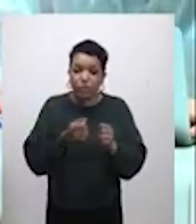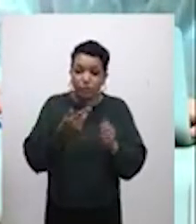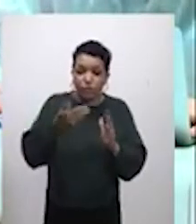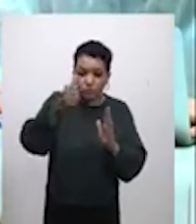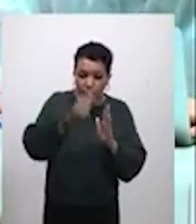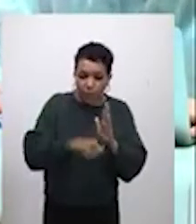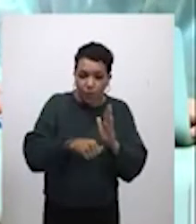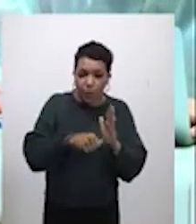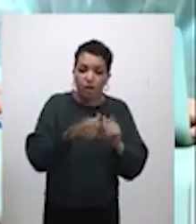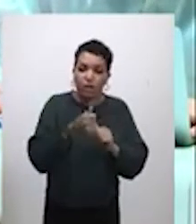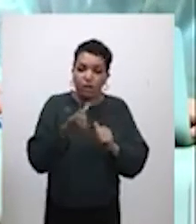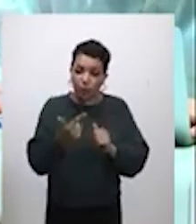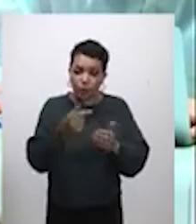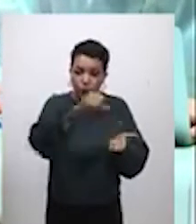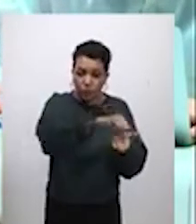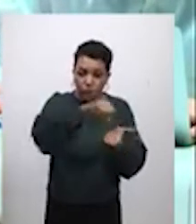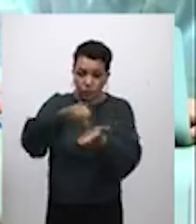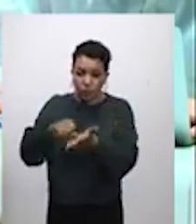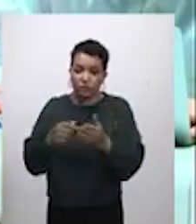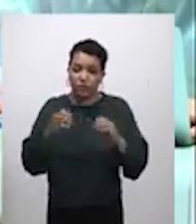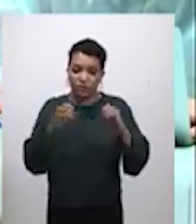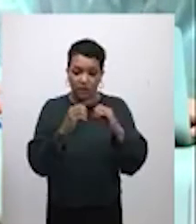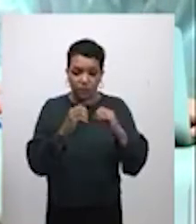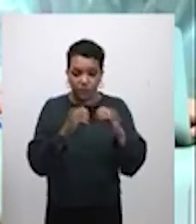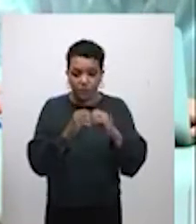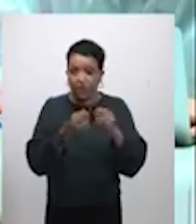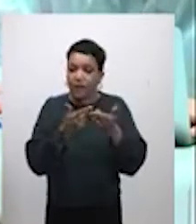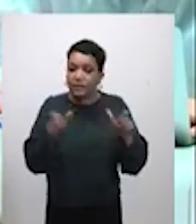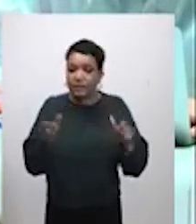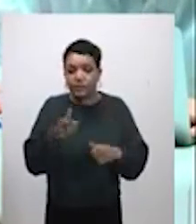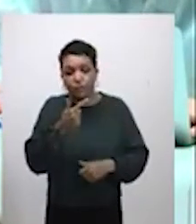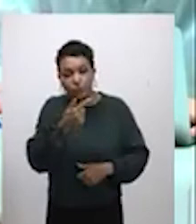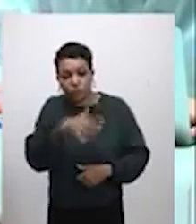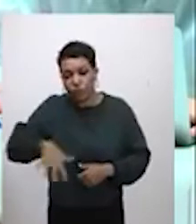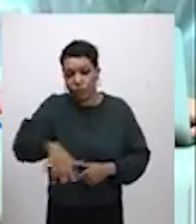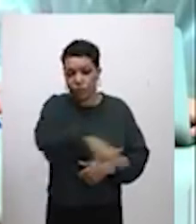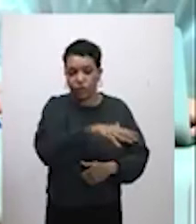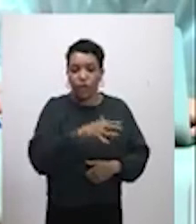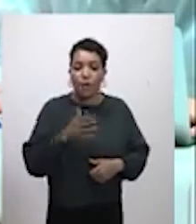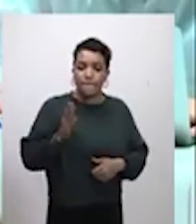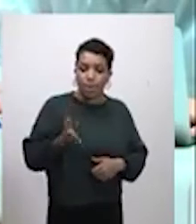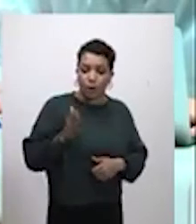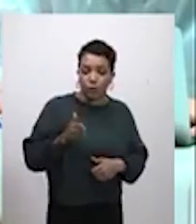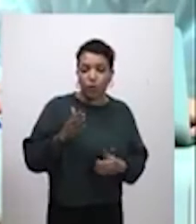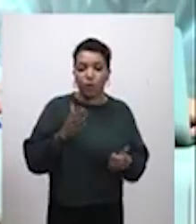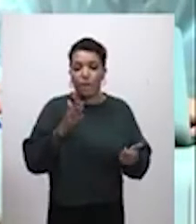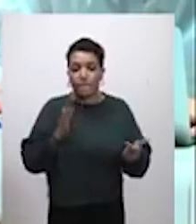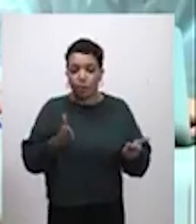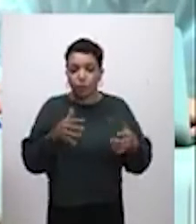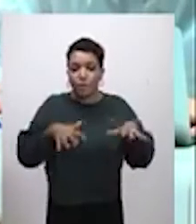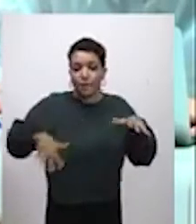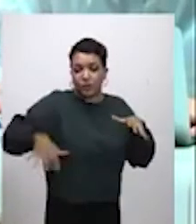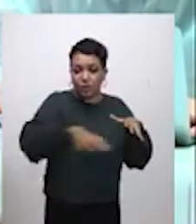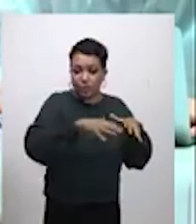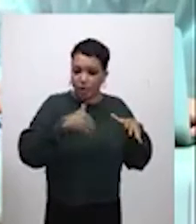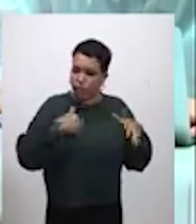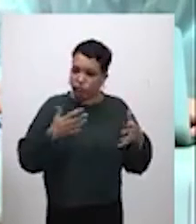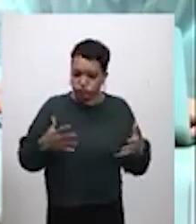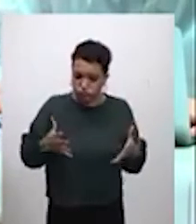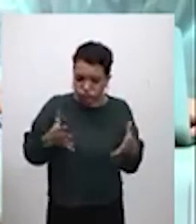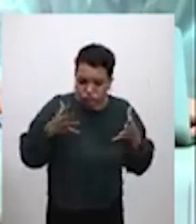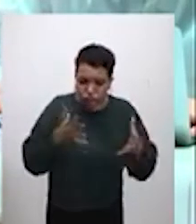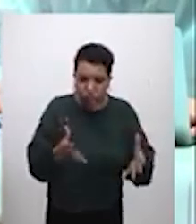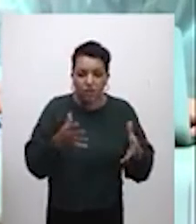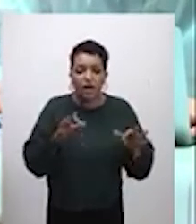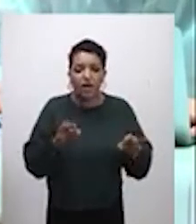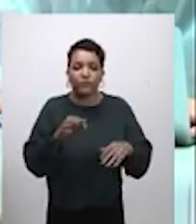de dépistage gratuits et accessibles à tous. Bordeaux et Bordeaux Métropole ont largement contribué à la campagne de vaccination avec la mise en